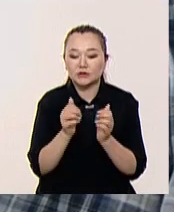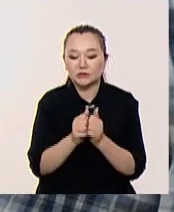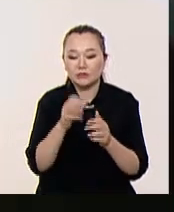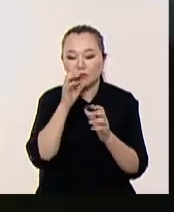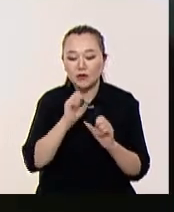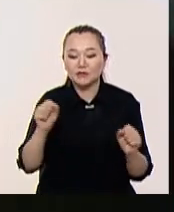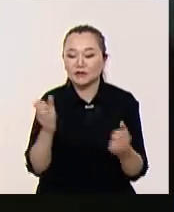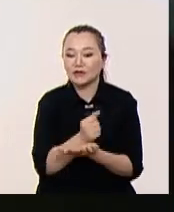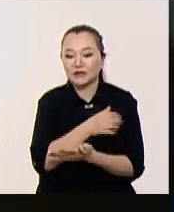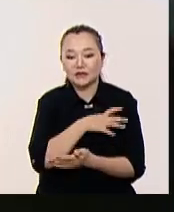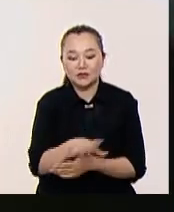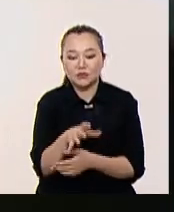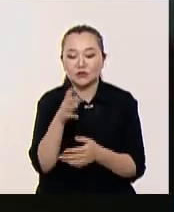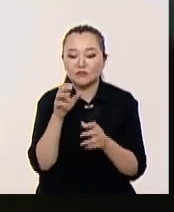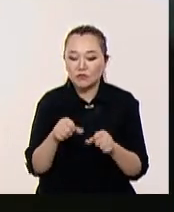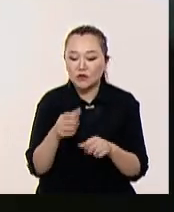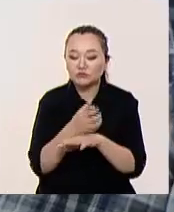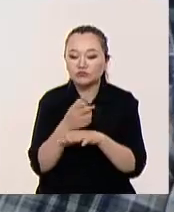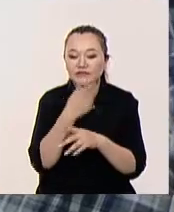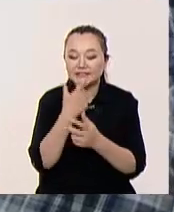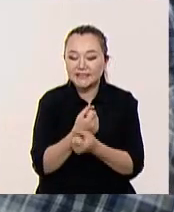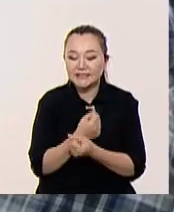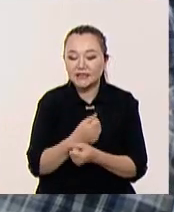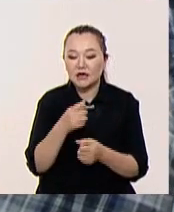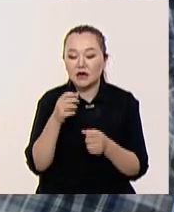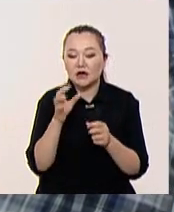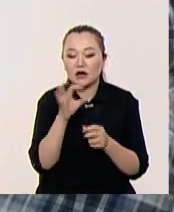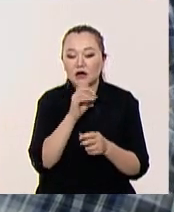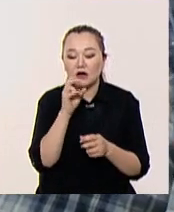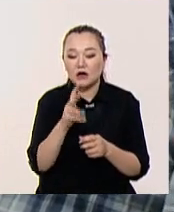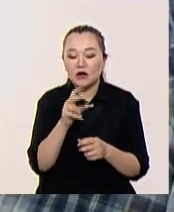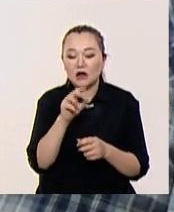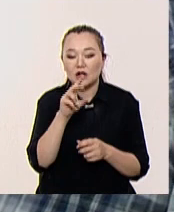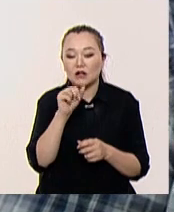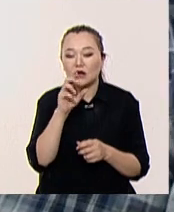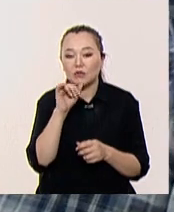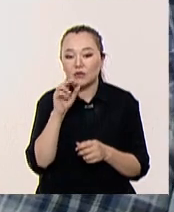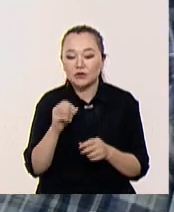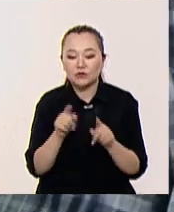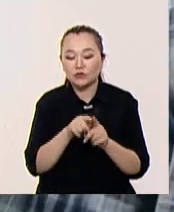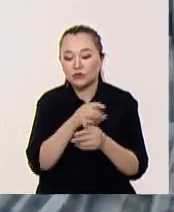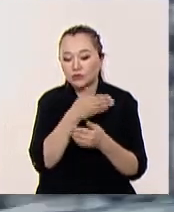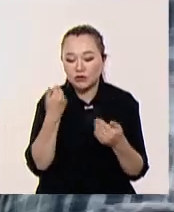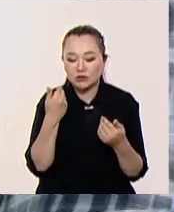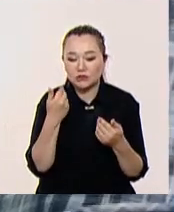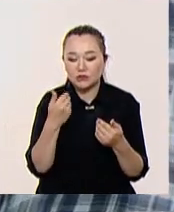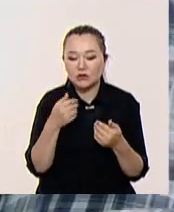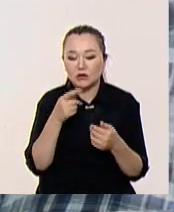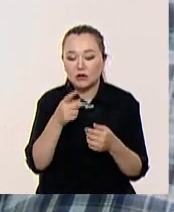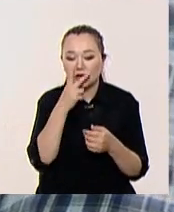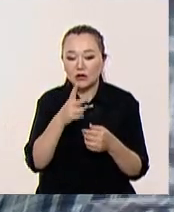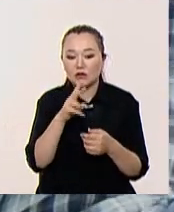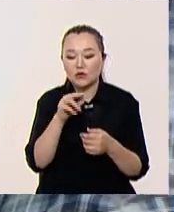не находили шансов обнаружить скелет в анатомическом порядке как на алла буги здесь практически нет судя по